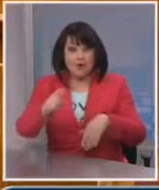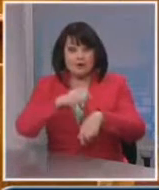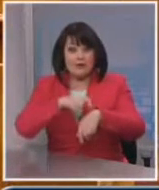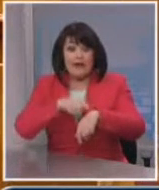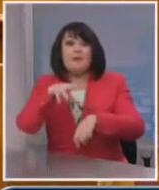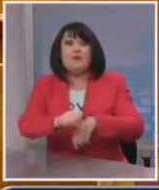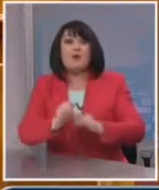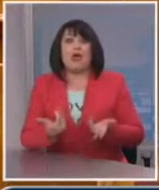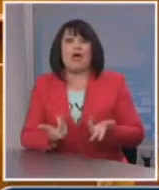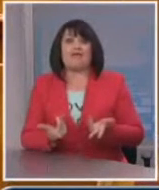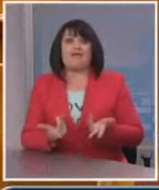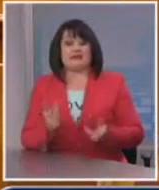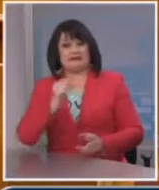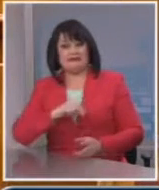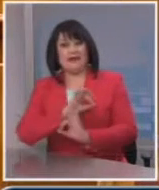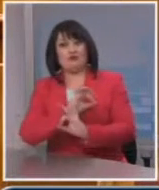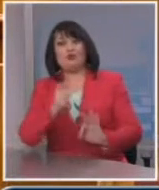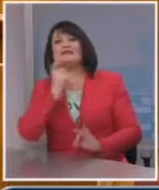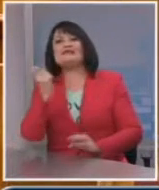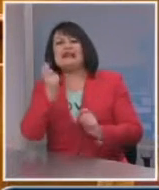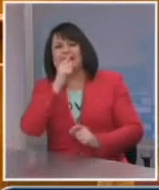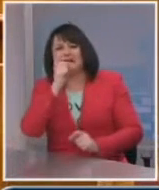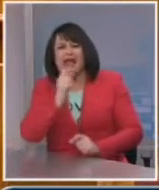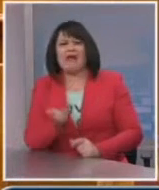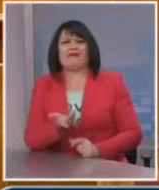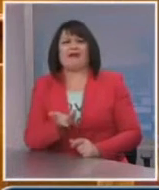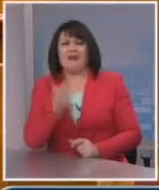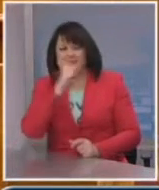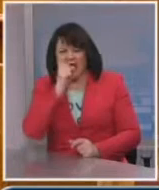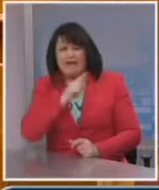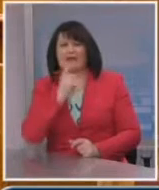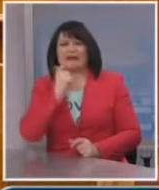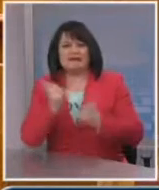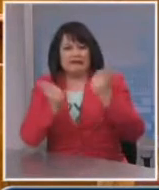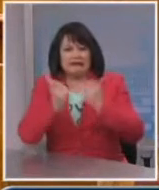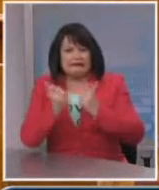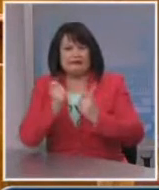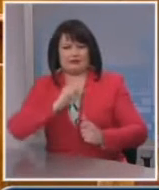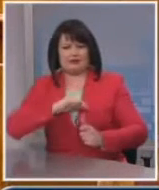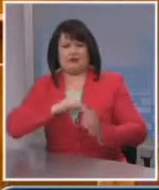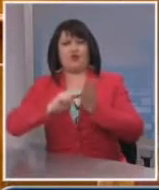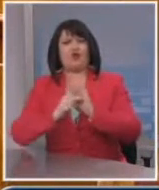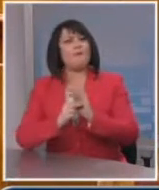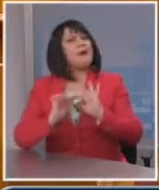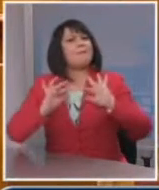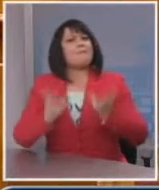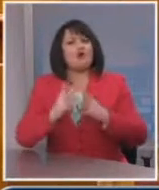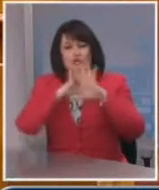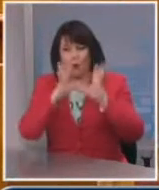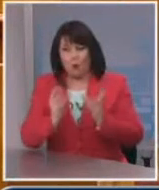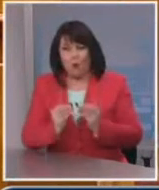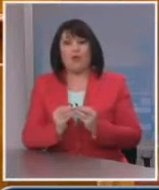προληφθεί από τις συντάξεις μαϊμούδες, τις πλασματικές συντάξεις? Όλα αυτά